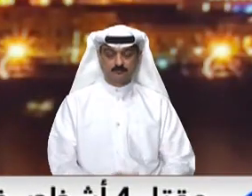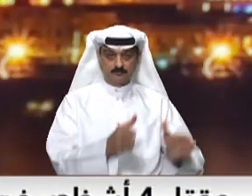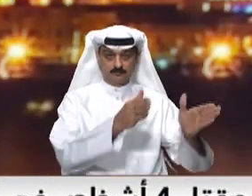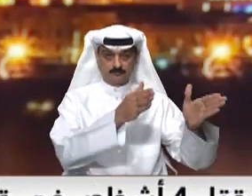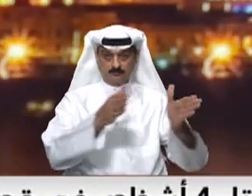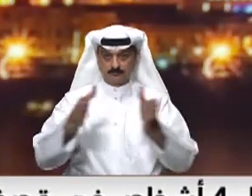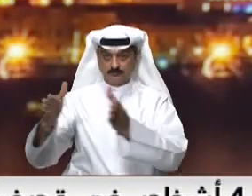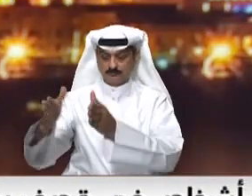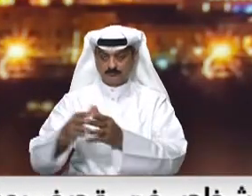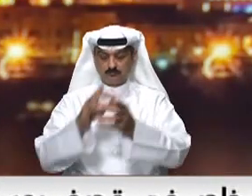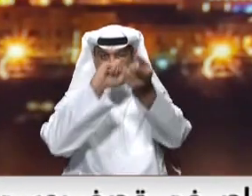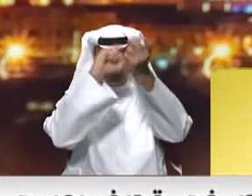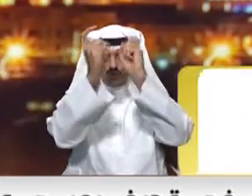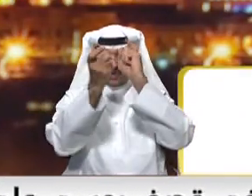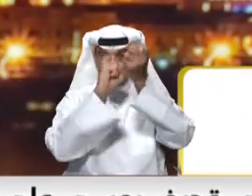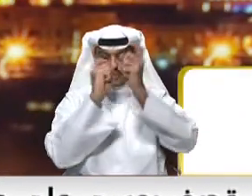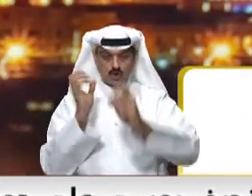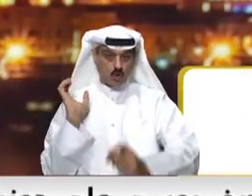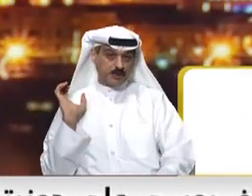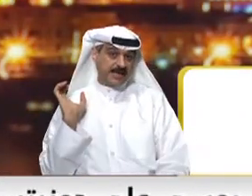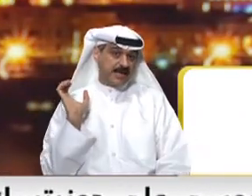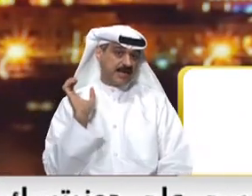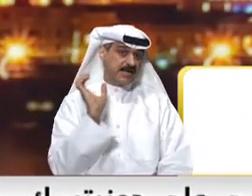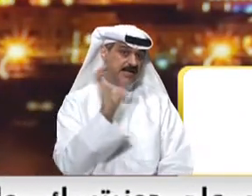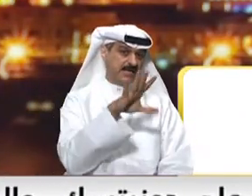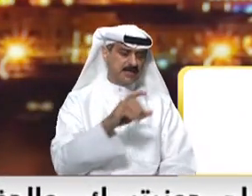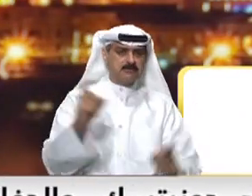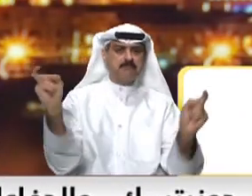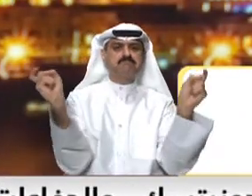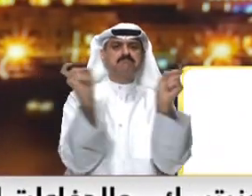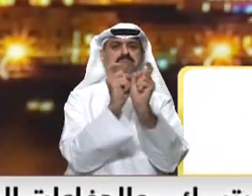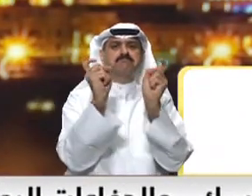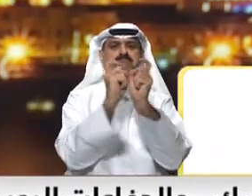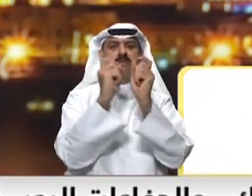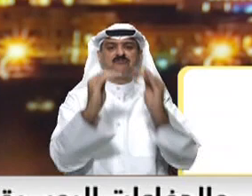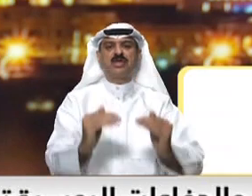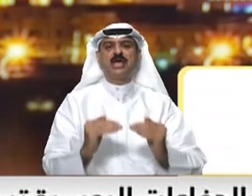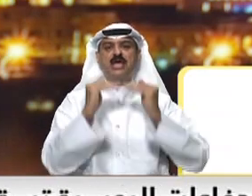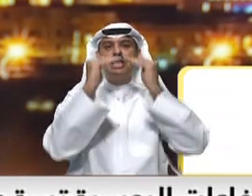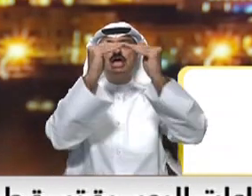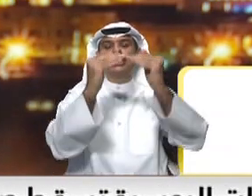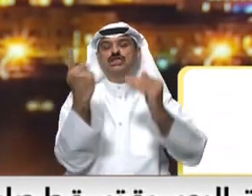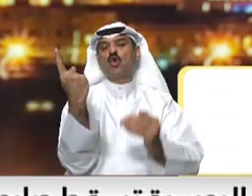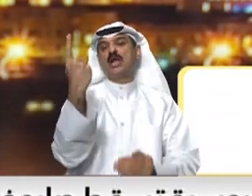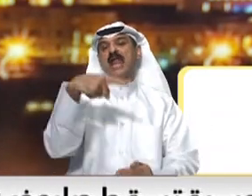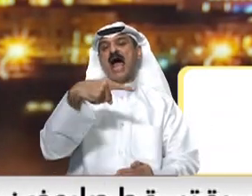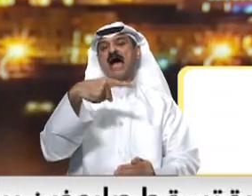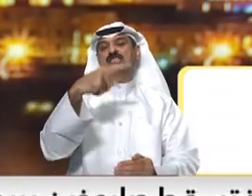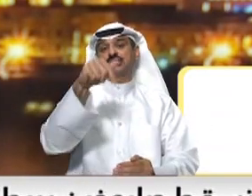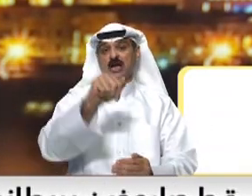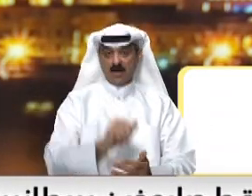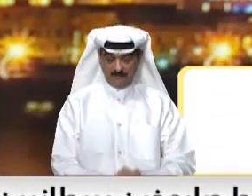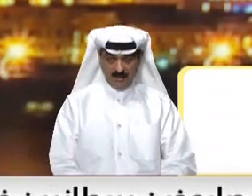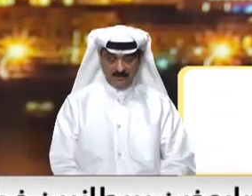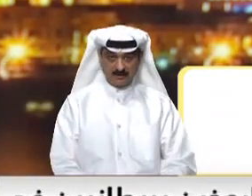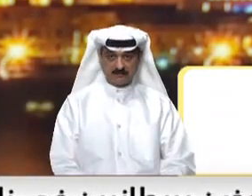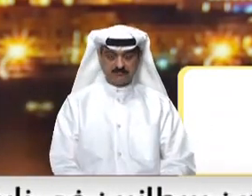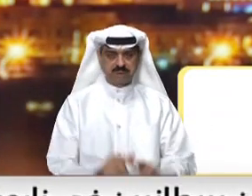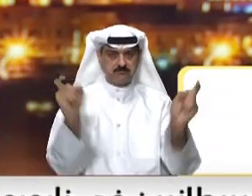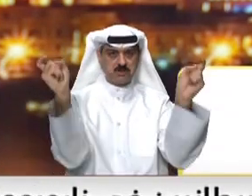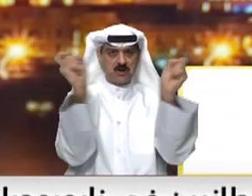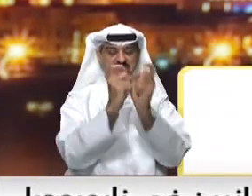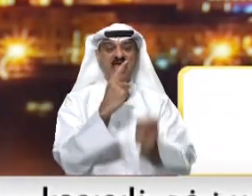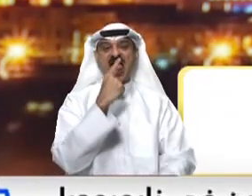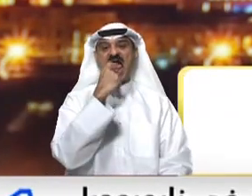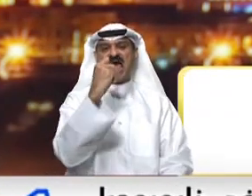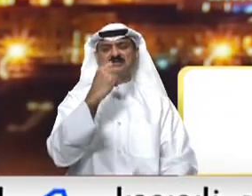اختتمت على مجمع الشيخ سعد العبدالله الرياضي منافسات الجولة العاشرة لدور كرة اليد، حيث شهدت تحقيق